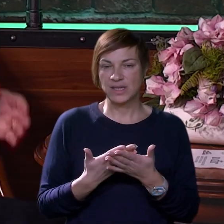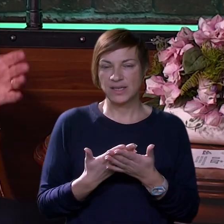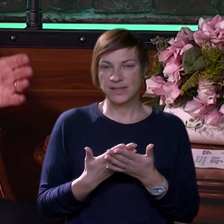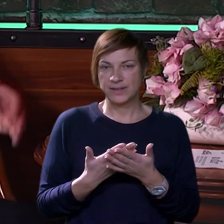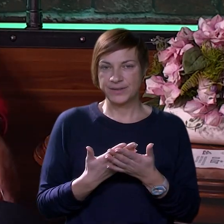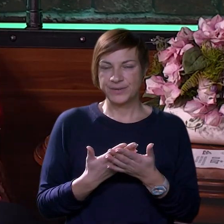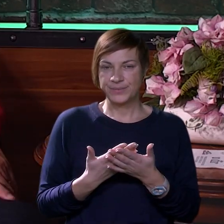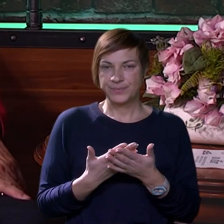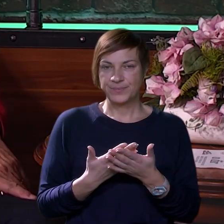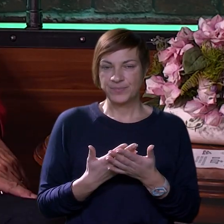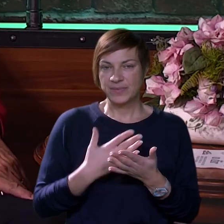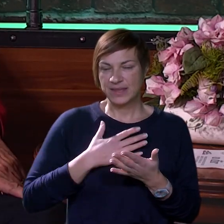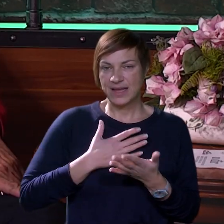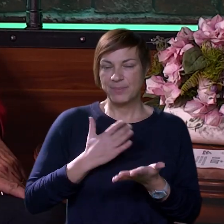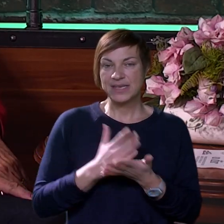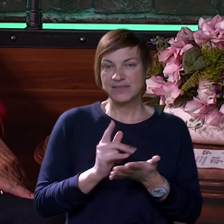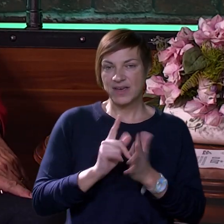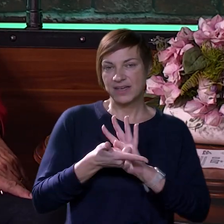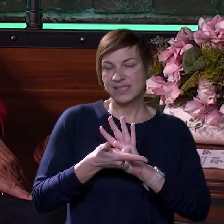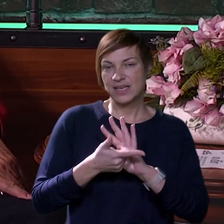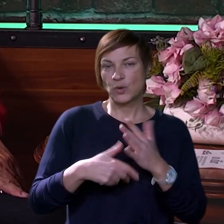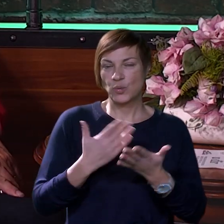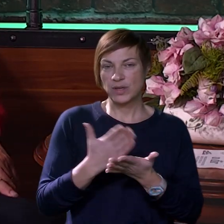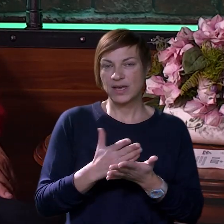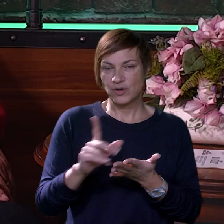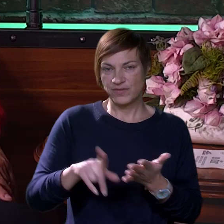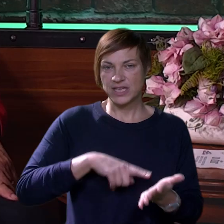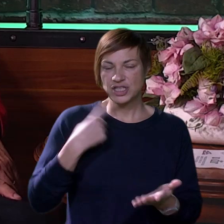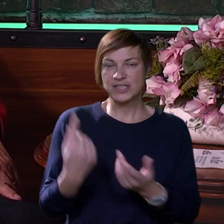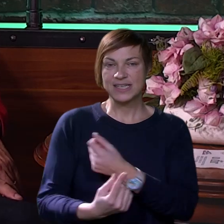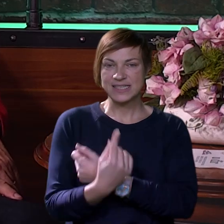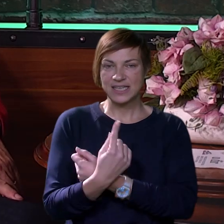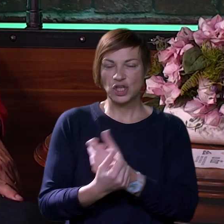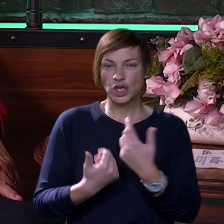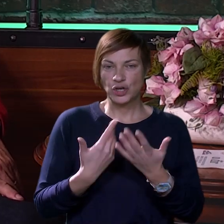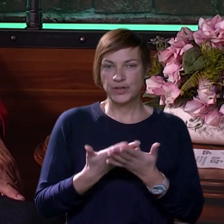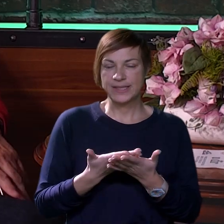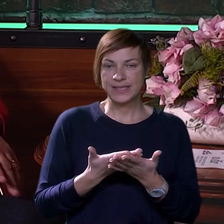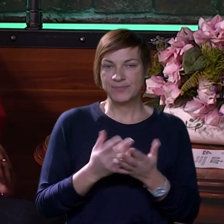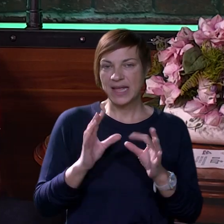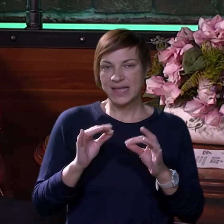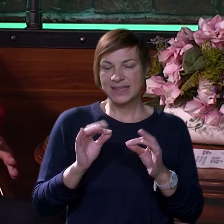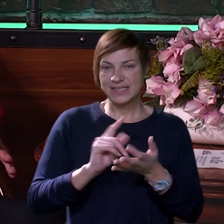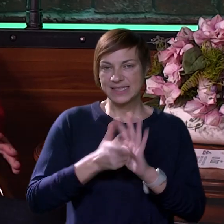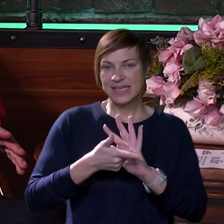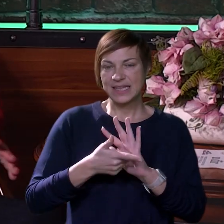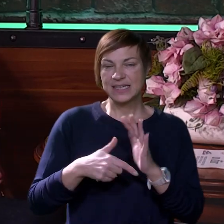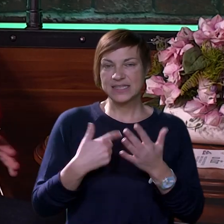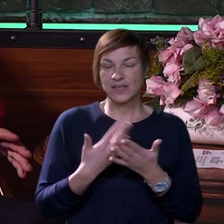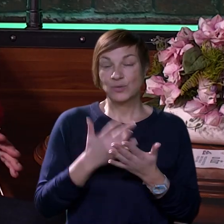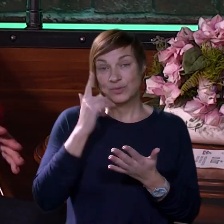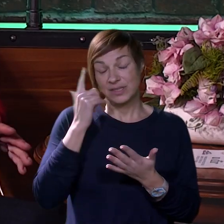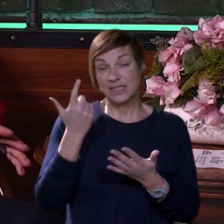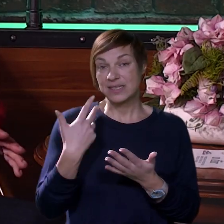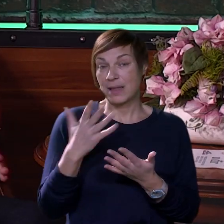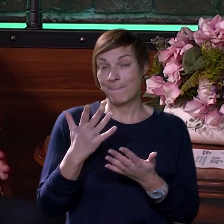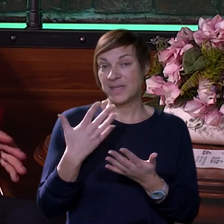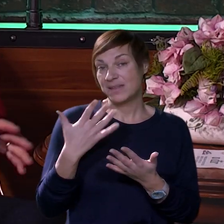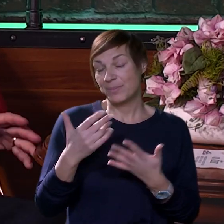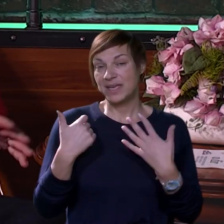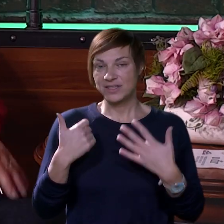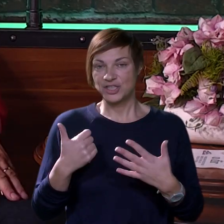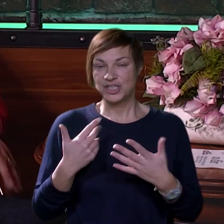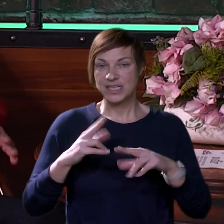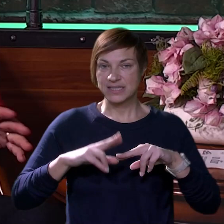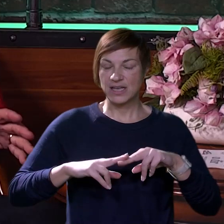je, nama je svaka sekunda ako vječnost, jel, kad se to dogodi. Jel, tako da tih 10 sekundi, ne znam, 15,